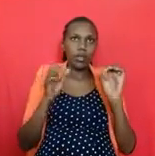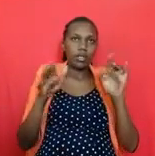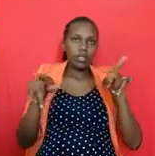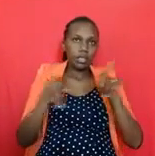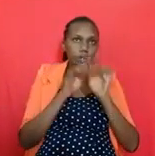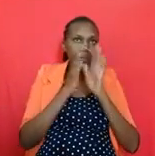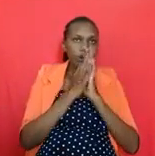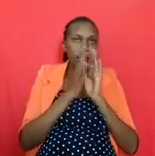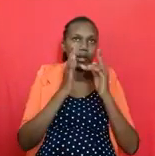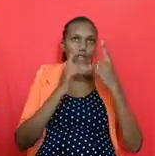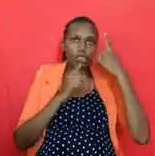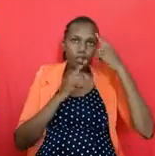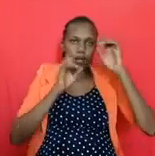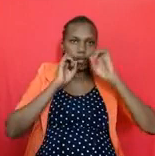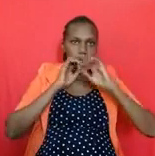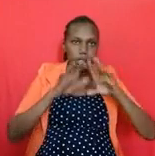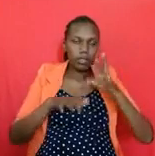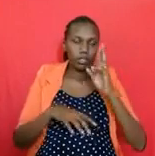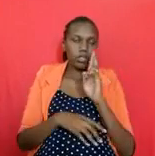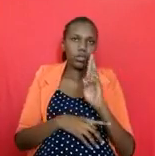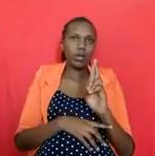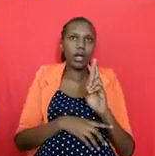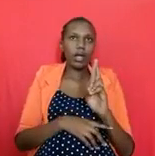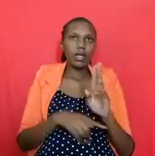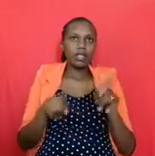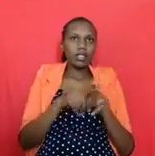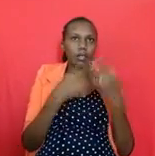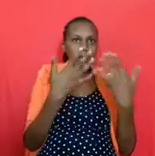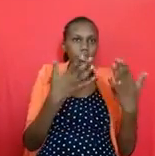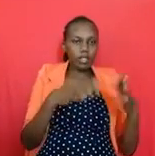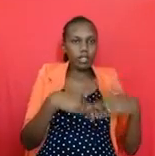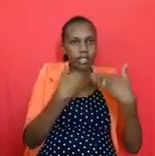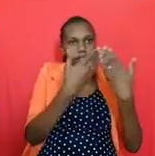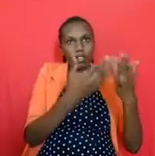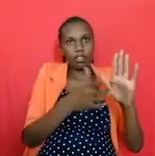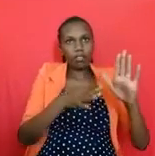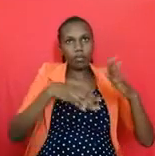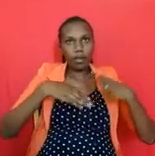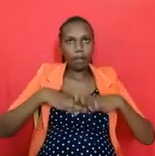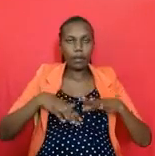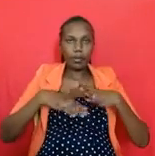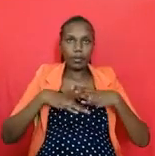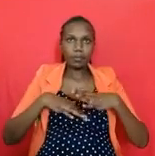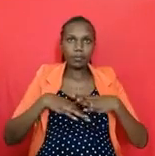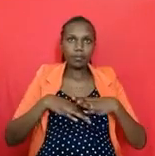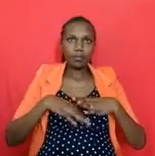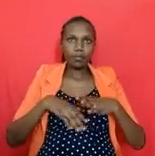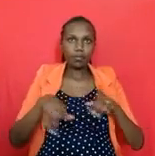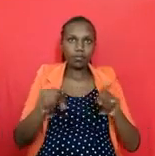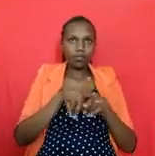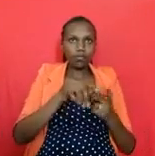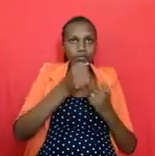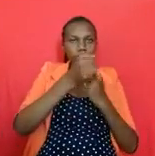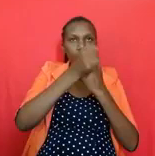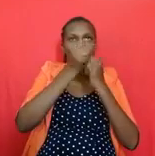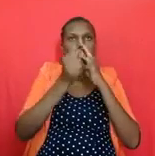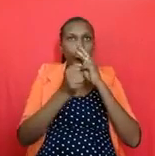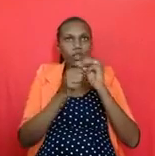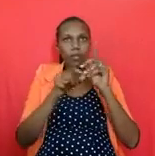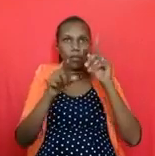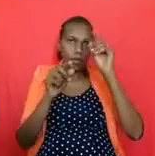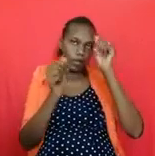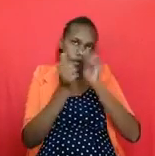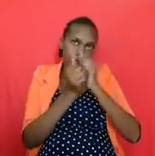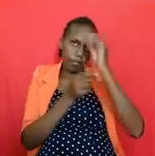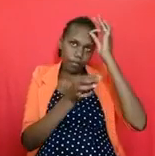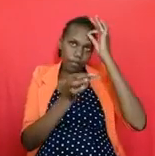twahoera ndungata yaku mũkinyanĩrie acindi ici ciaheanwo nĩ ndungata ciaku tũkĩnyitanĩra hamwe na ũndũ wa